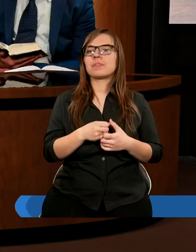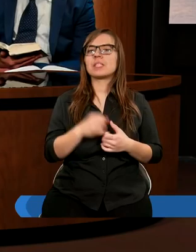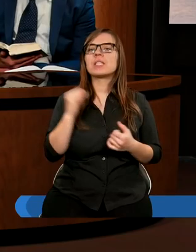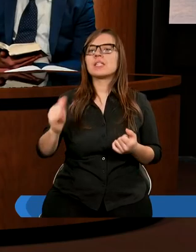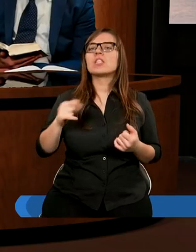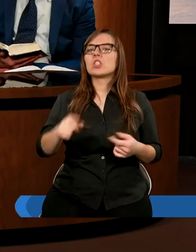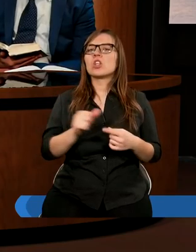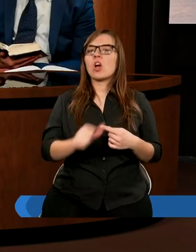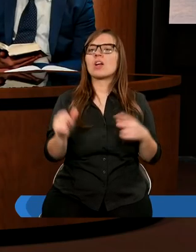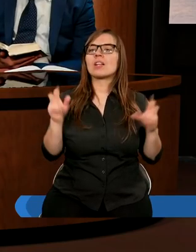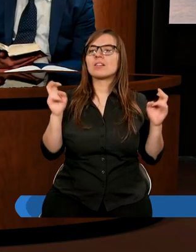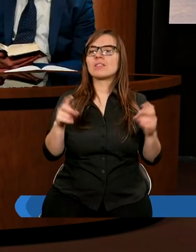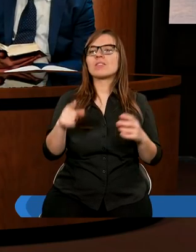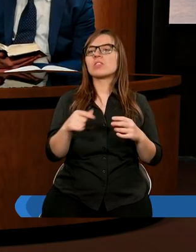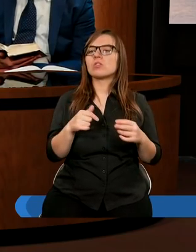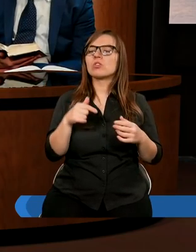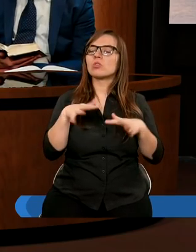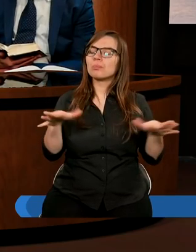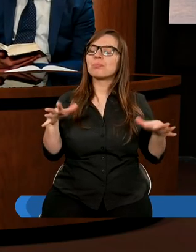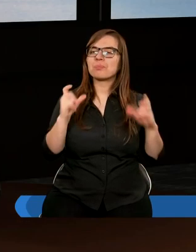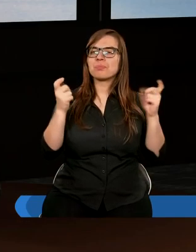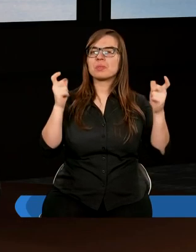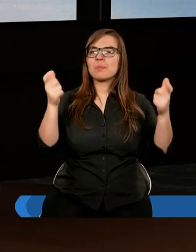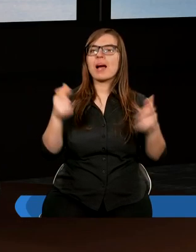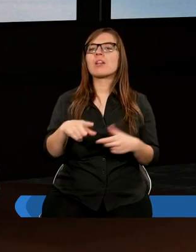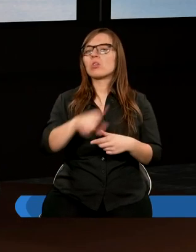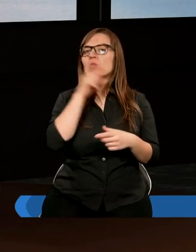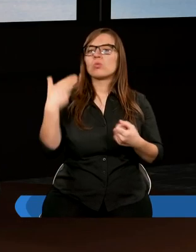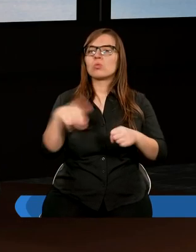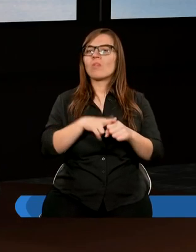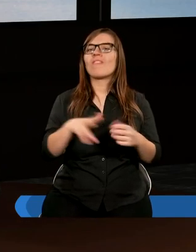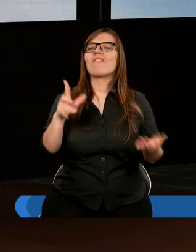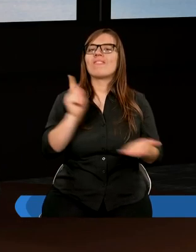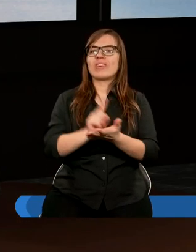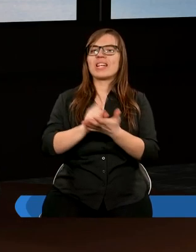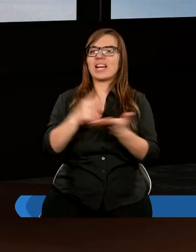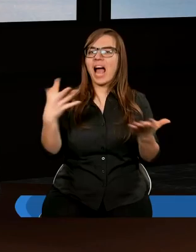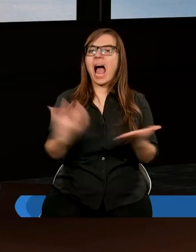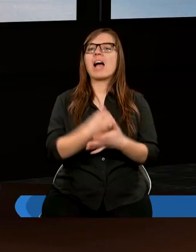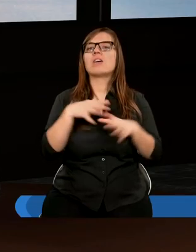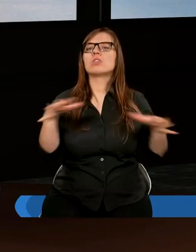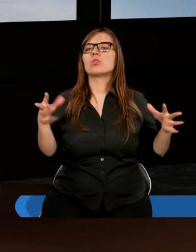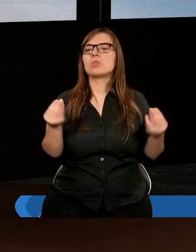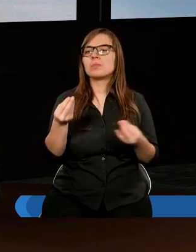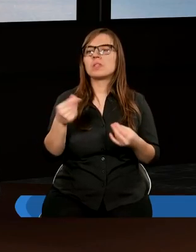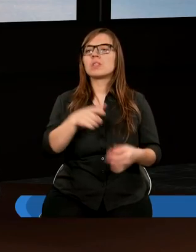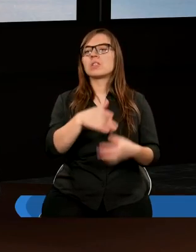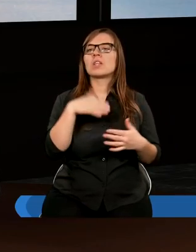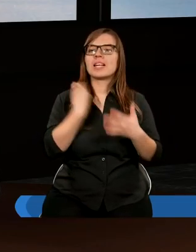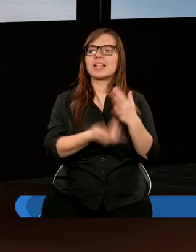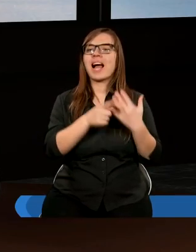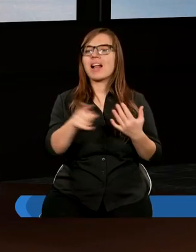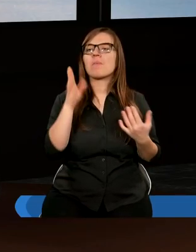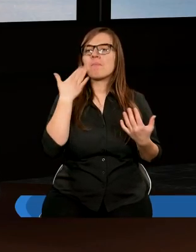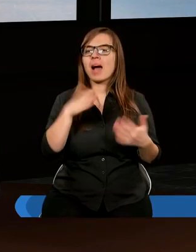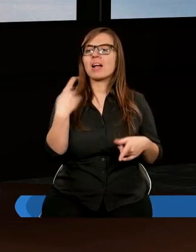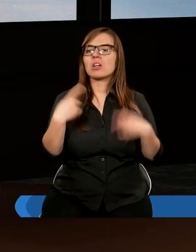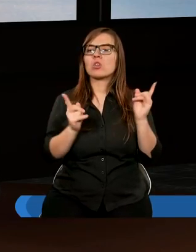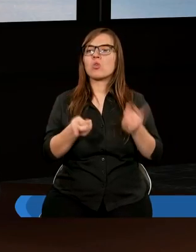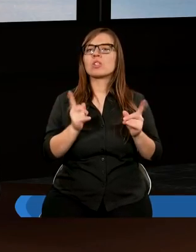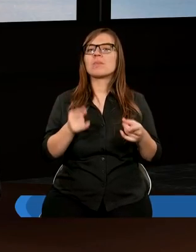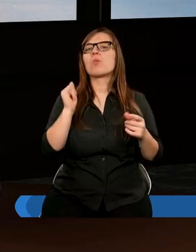I też czyta się o przypadkach, kiedy ci ludzie, którzy wygrają duże kwoty pieniędzy, tracą je bardzo szybko, marnują